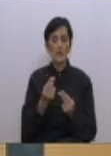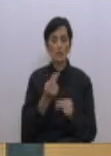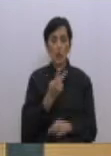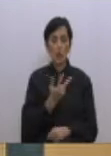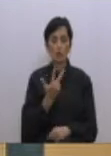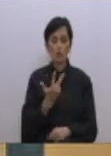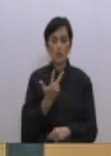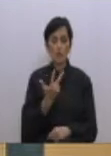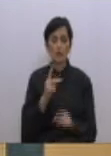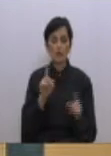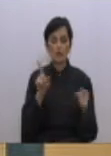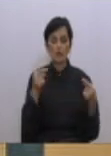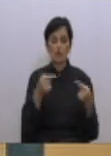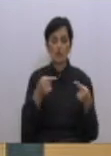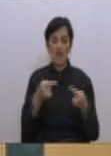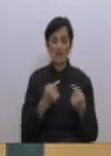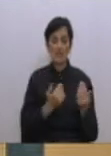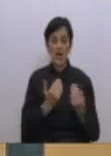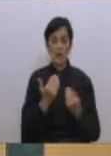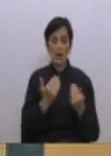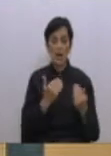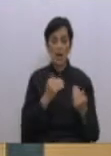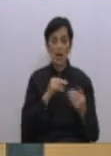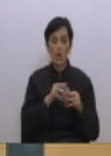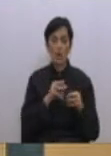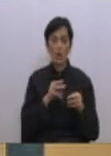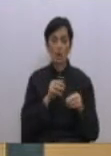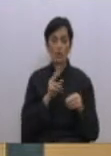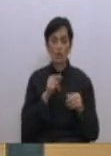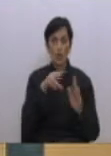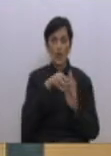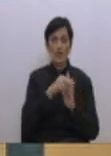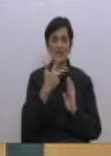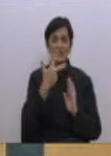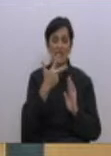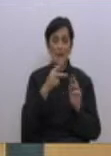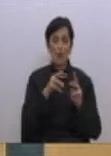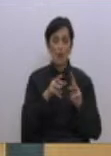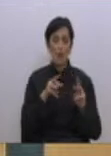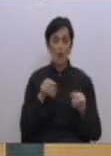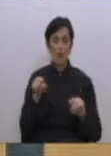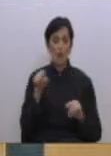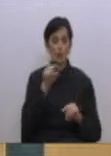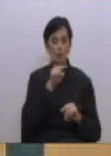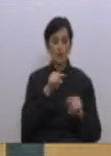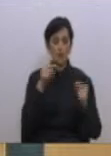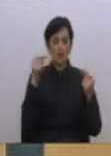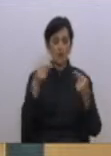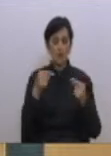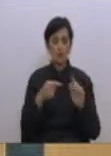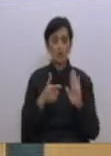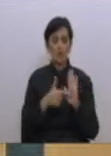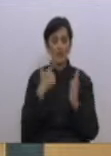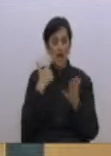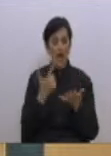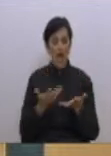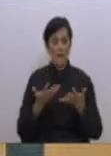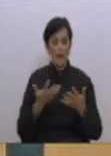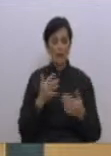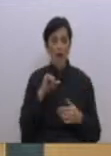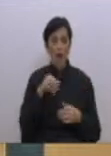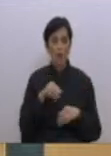23 შესაბამისობის და 3 უწყებათა, მათ შორის 3 უწყებათ შორისი შესაბამისობის და 7 ეფექტიანობის